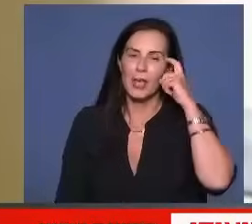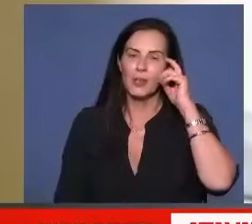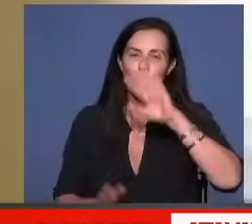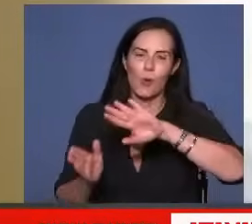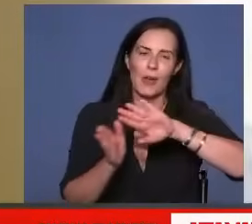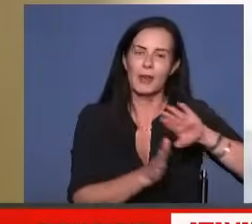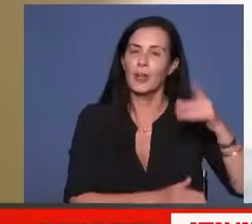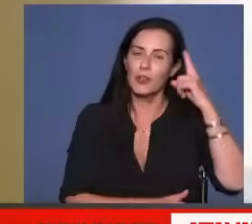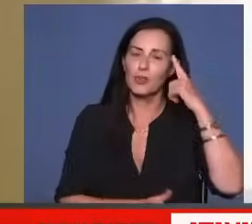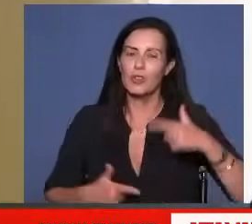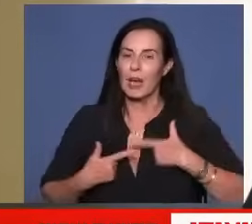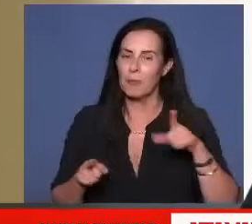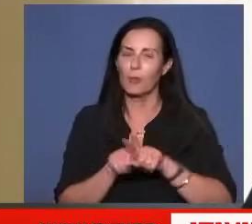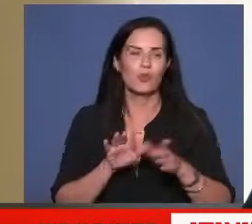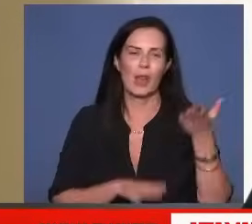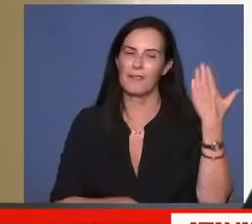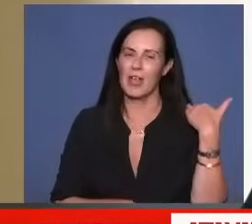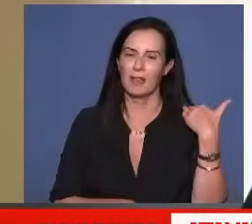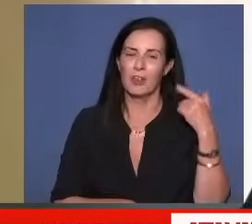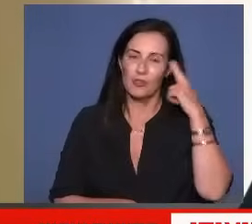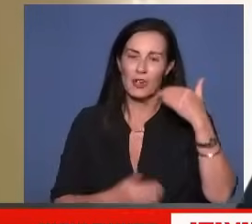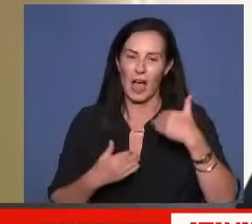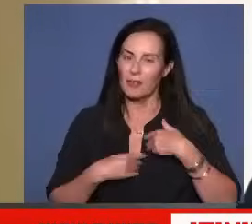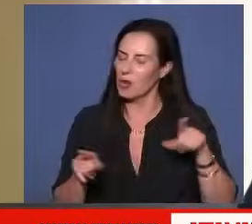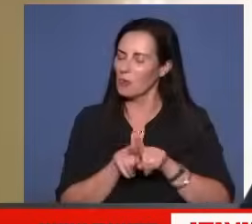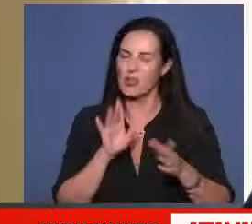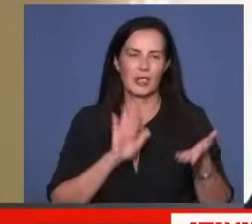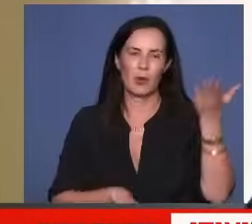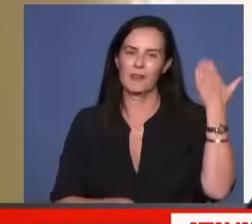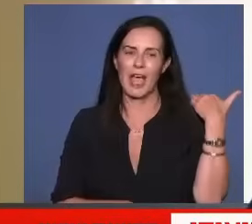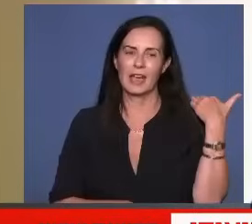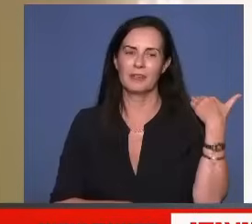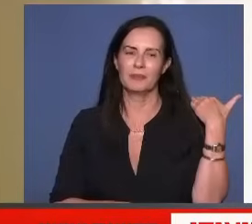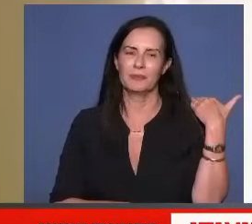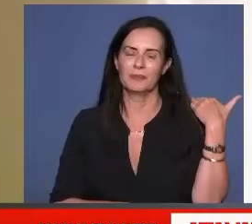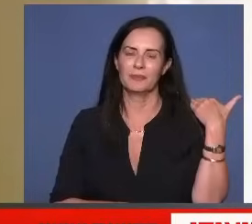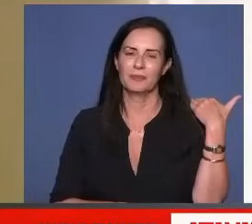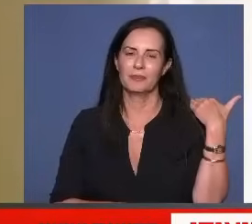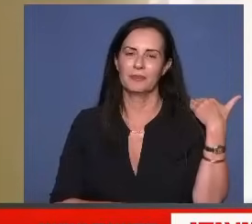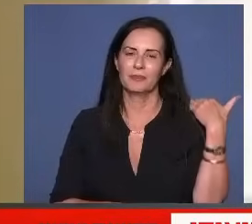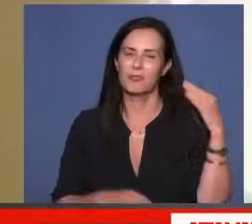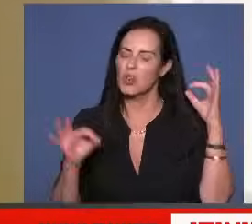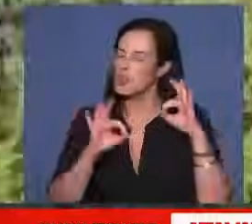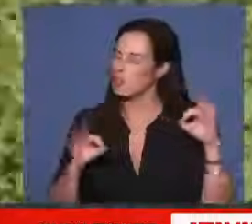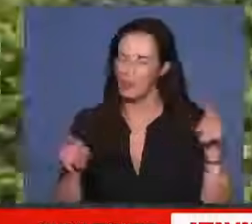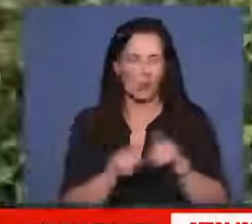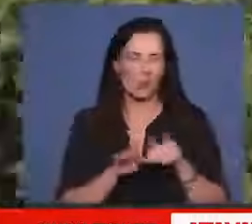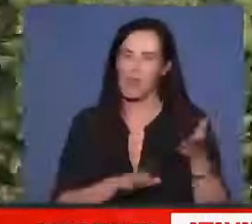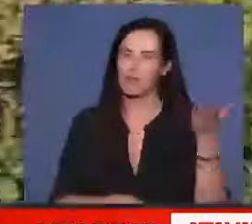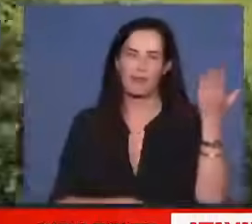שהחיים לא יהיו מה שהם היו קודם. אני חושבת שאנחנו לא נהיה מי שהיינו קודם. שום דבר לא יהיה מה שהיה קודם.